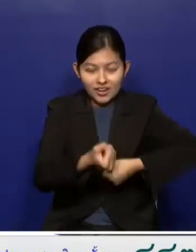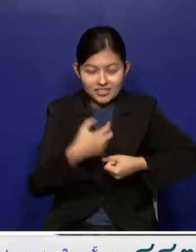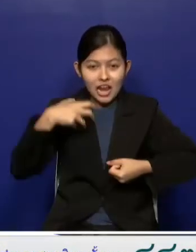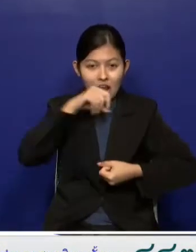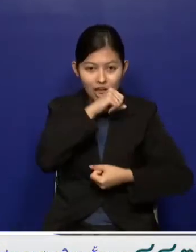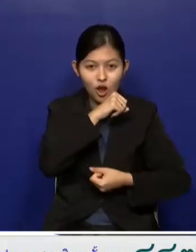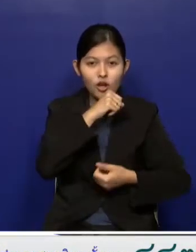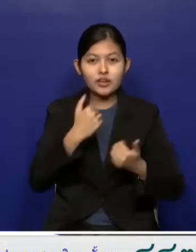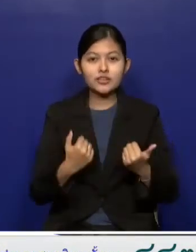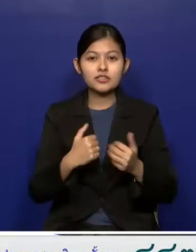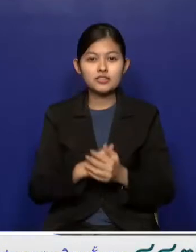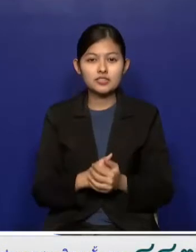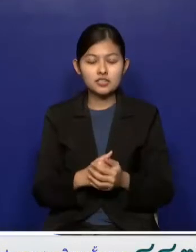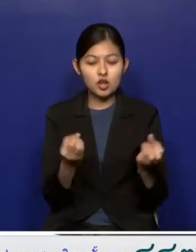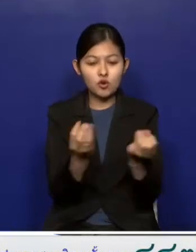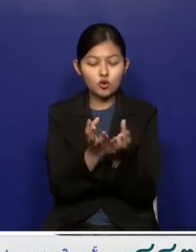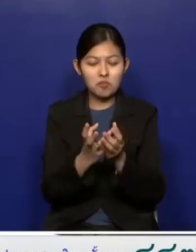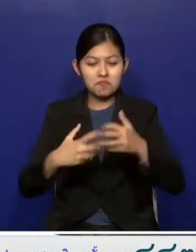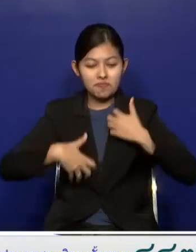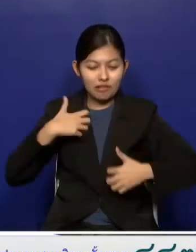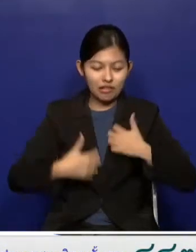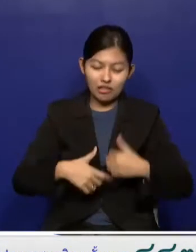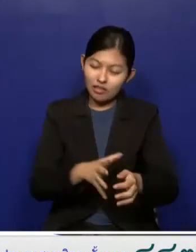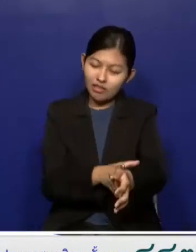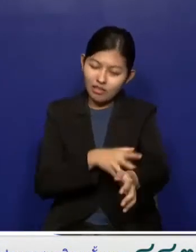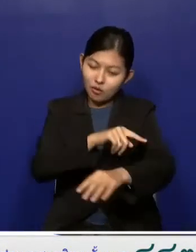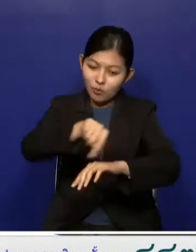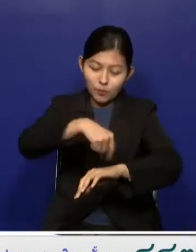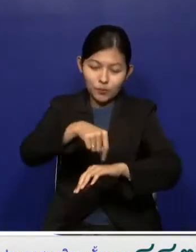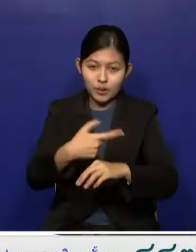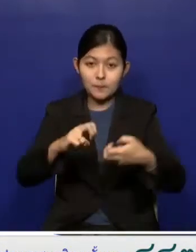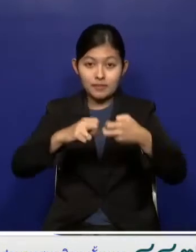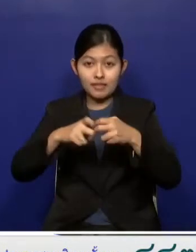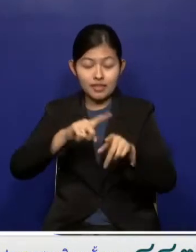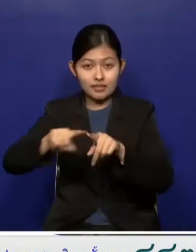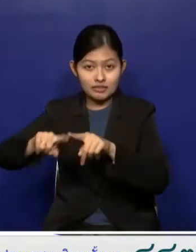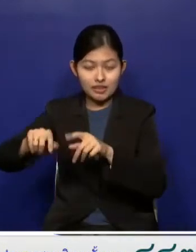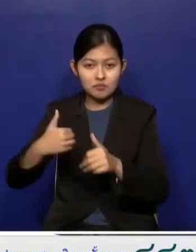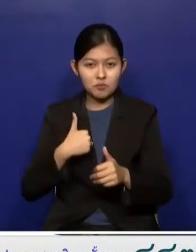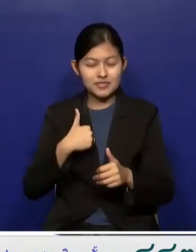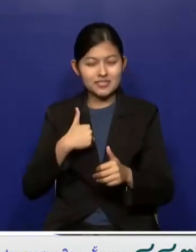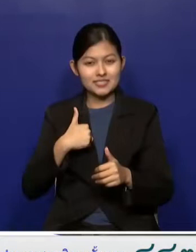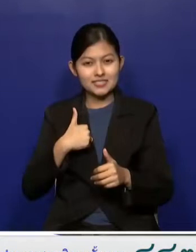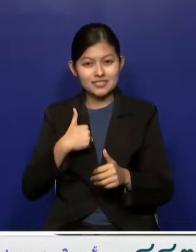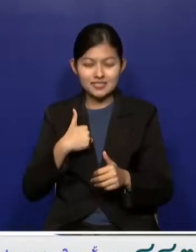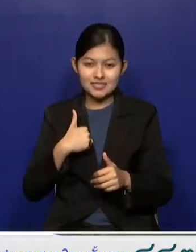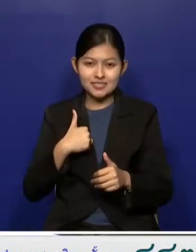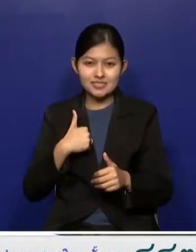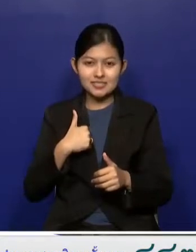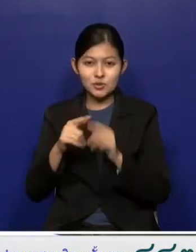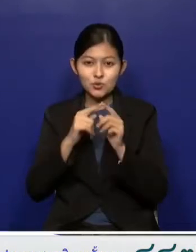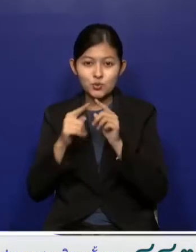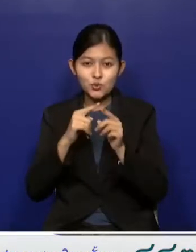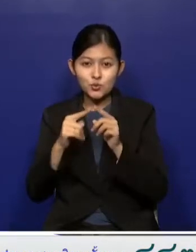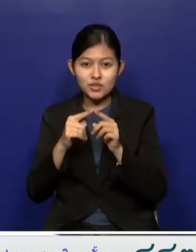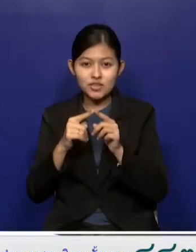ยที่มีประสบปัญหามาอย่างช้านานส่วนปัญหาต่างๆนั้นผมคิดว่าน่าจะไปพูดกันใน